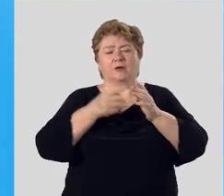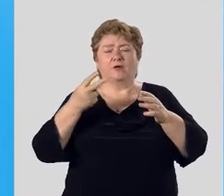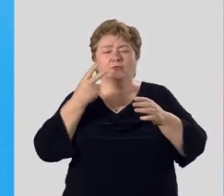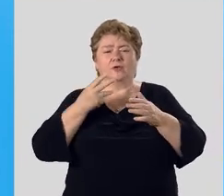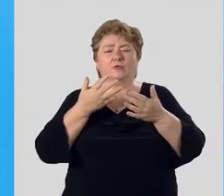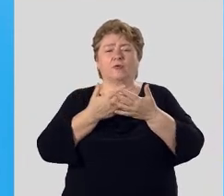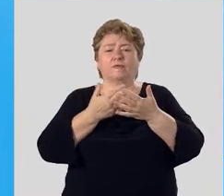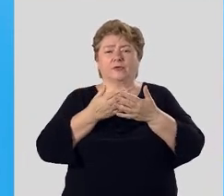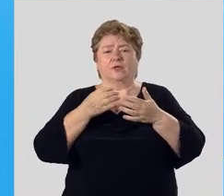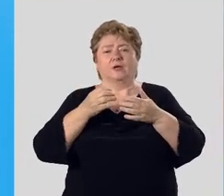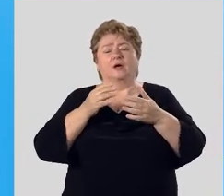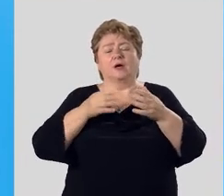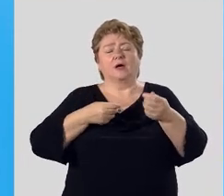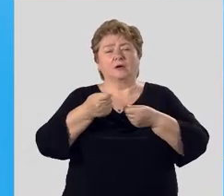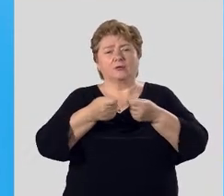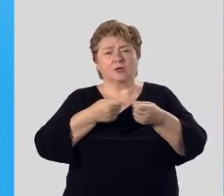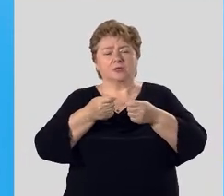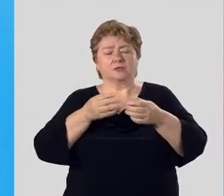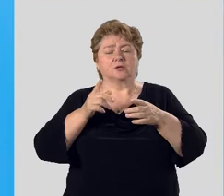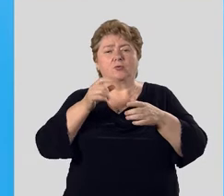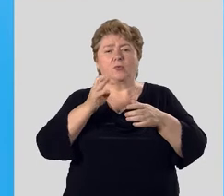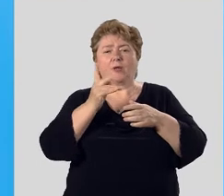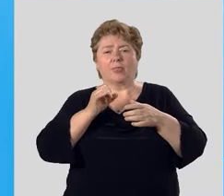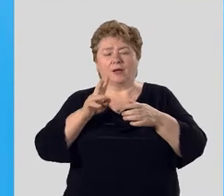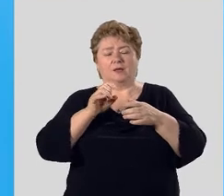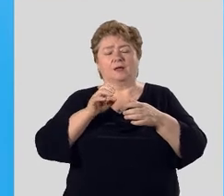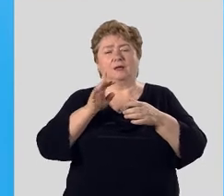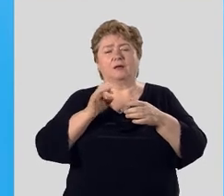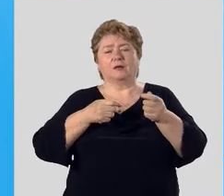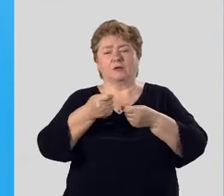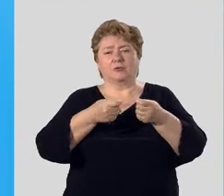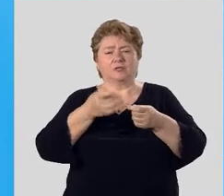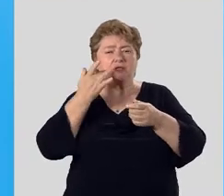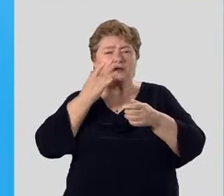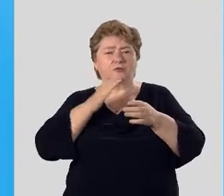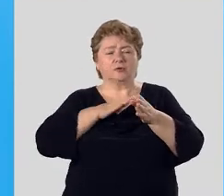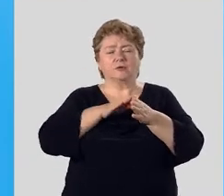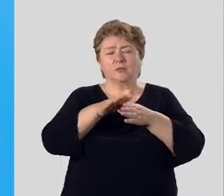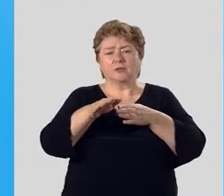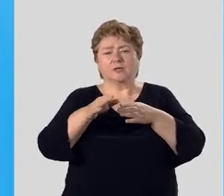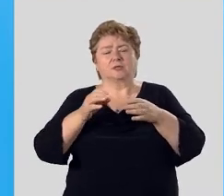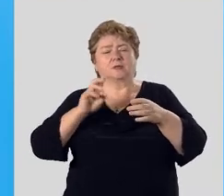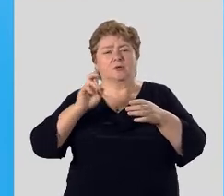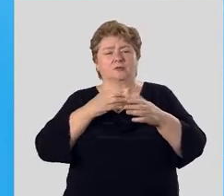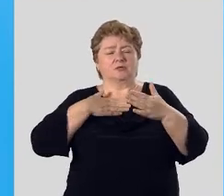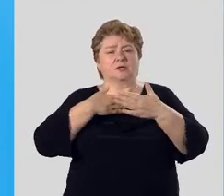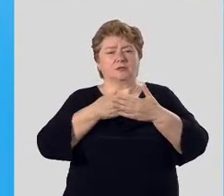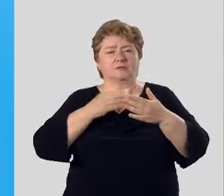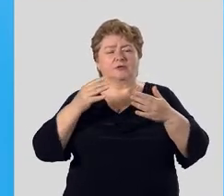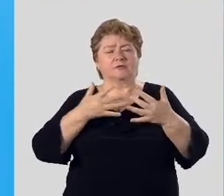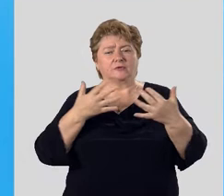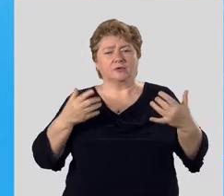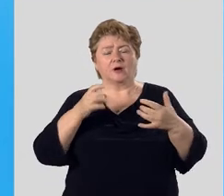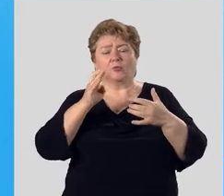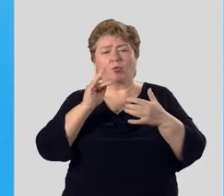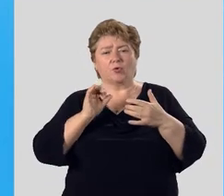Второй вид регуляции – гуморальная регуляция, которая осуществляется с помощью биологически активных веществ